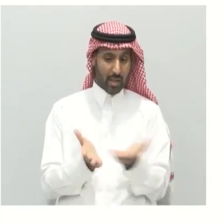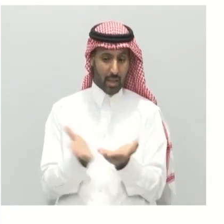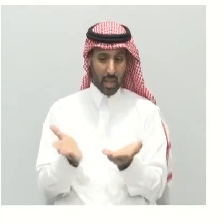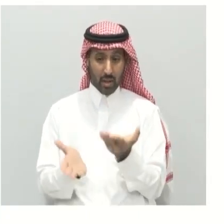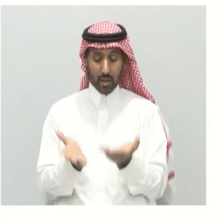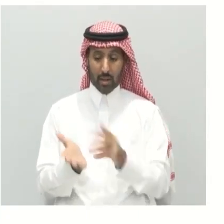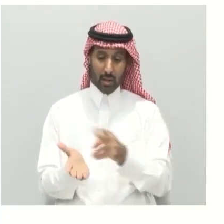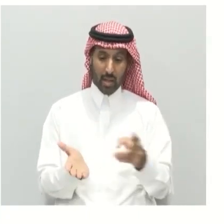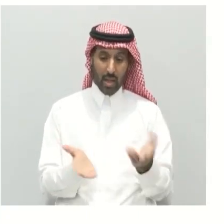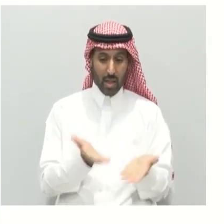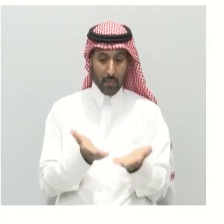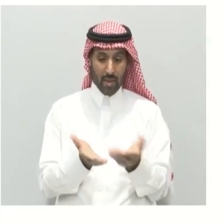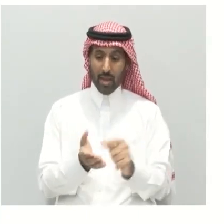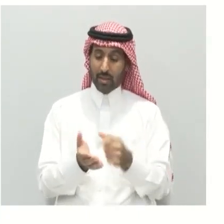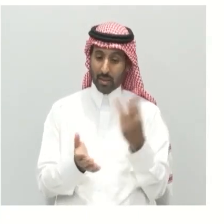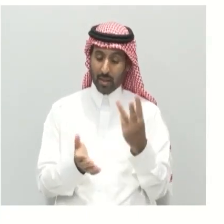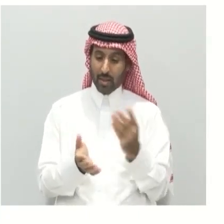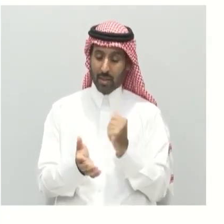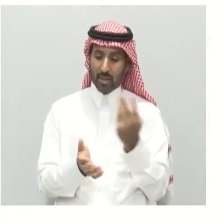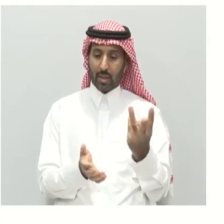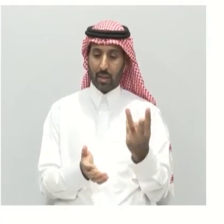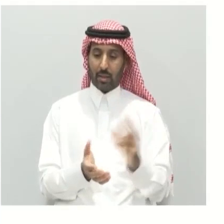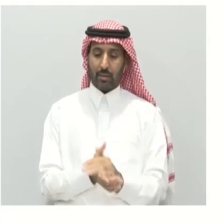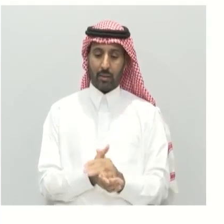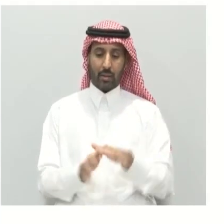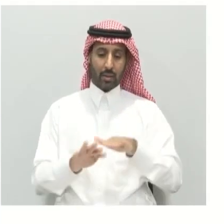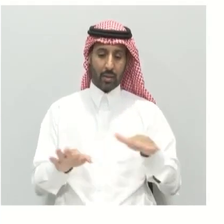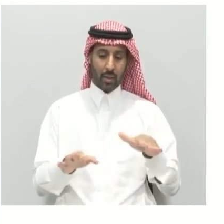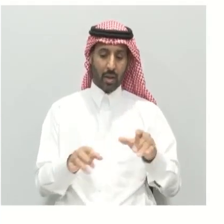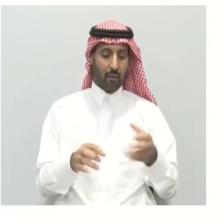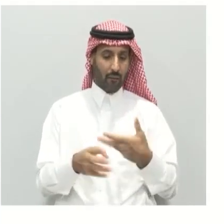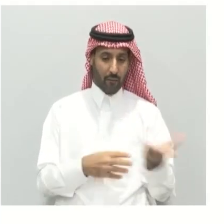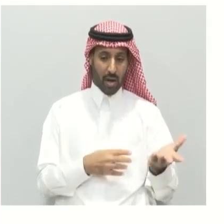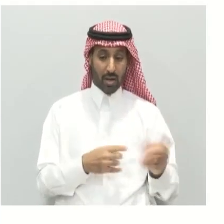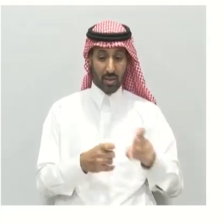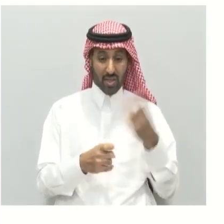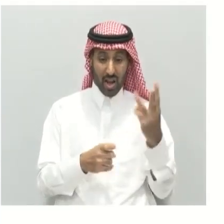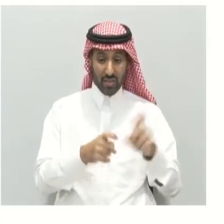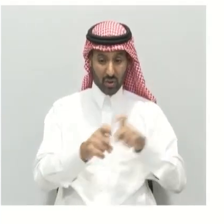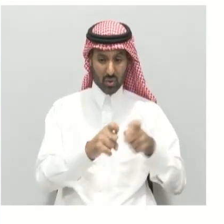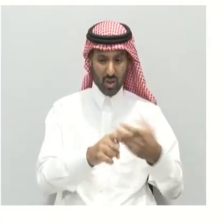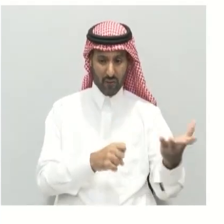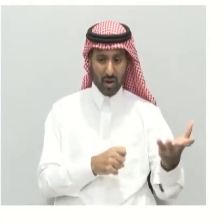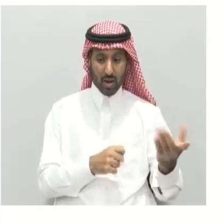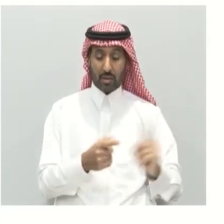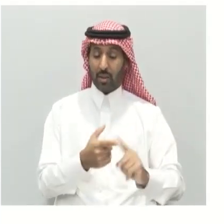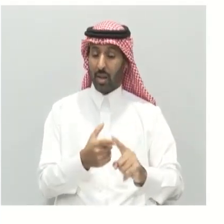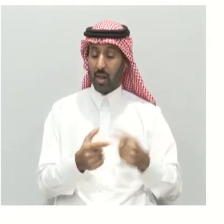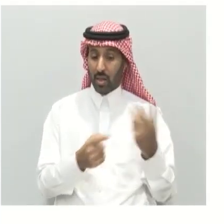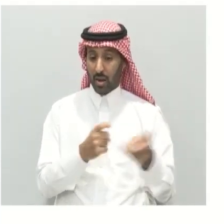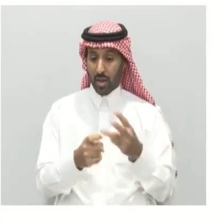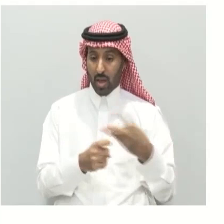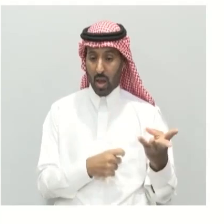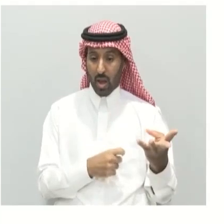مقدار التغير عندي هنا ثلاثه مقدار التغير عندي ثلاثه معناته انه فقد ثلاثه الكترونات وما دام انه فقد ثلاثه